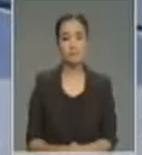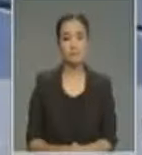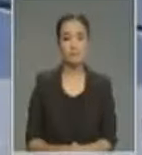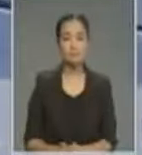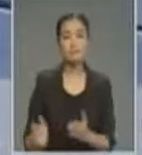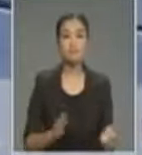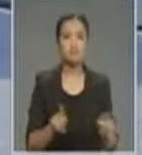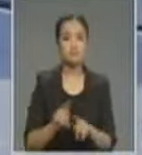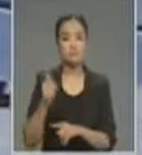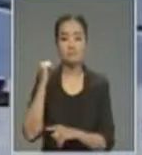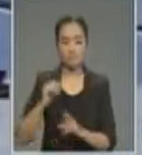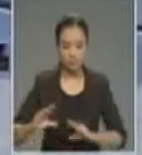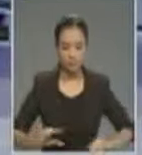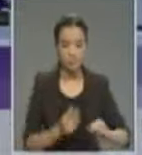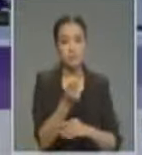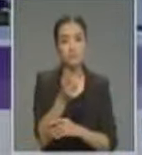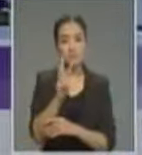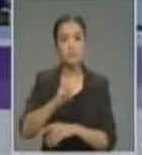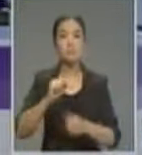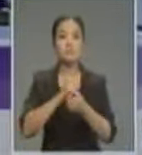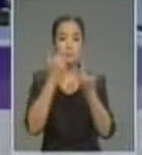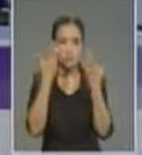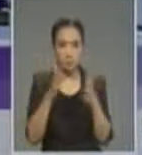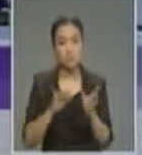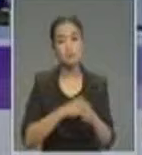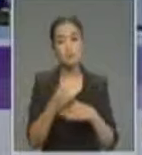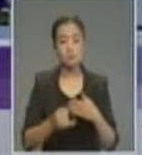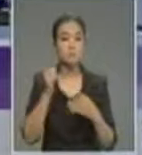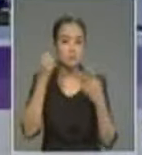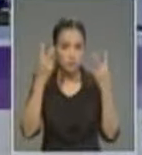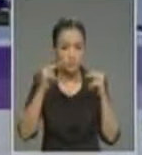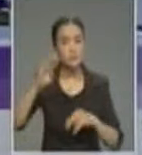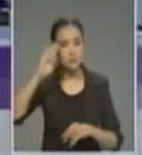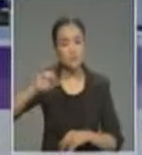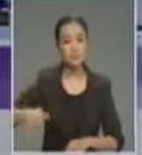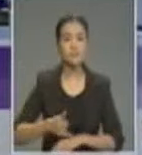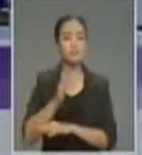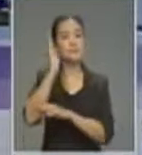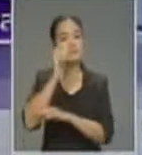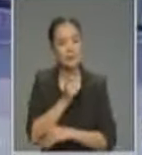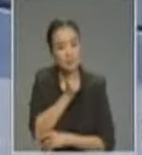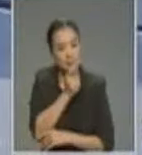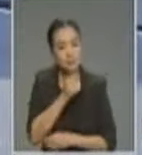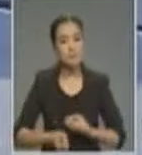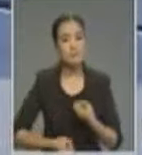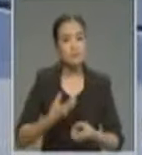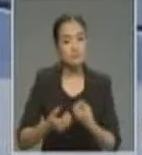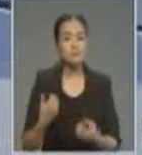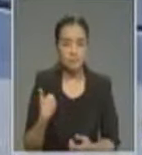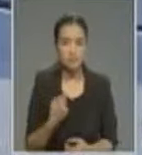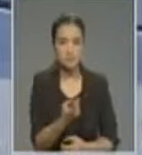เช่นเคยนะคะหลังจากการประชุมคณะรัฐมนตรีเสร็จสิ้นนะคะนายกรัฐมนตรีก็จะแถลงผลการประชุมครม.แล้วก็ให้สัมภาษณ์กับสื่อมวลชนตามคำถ